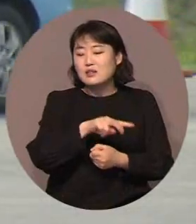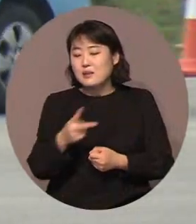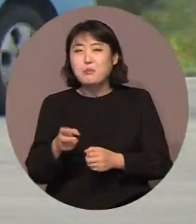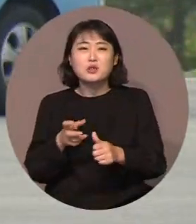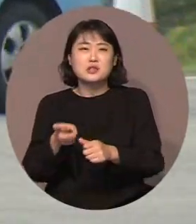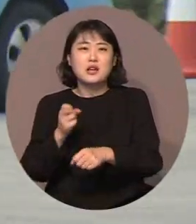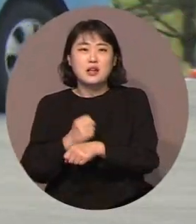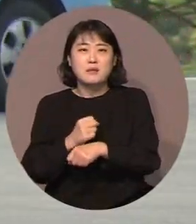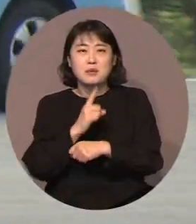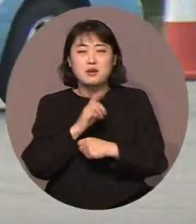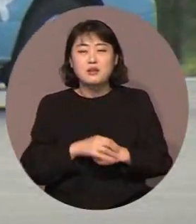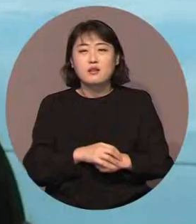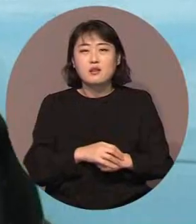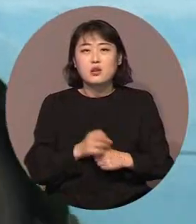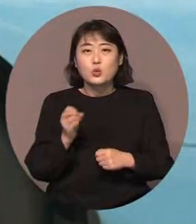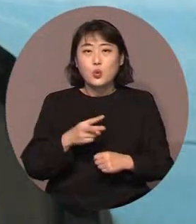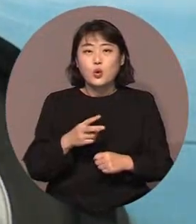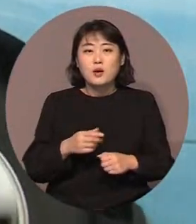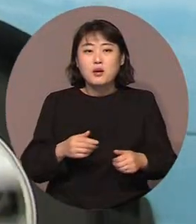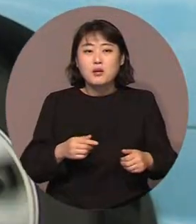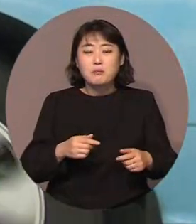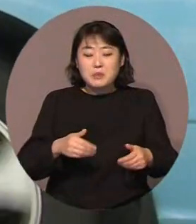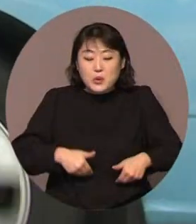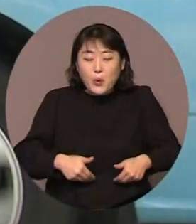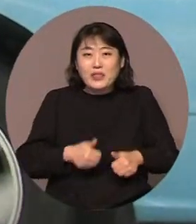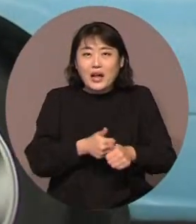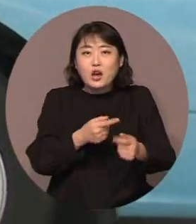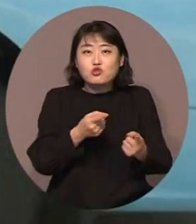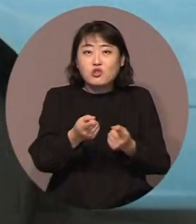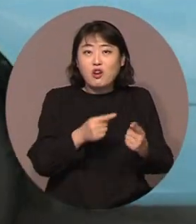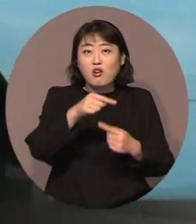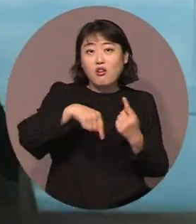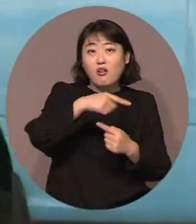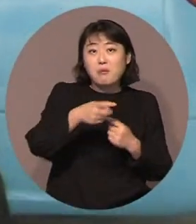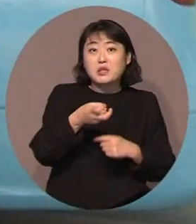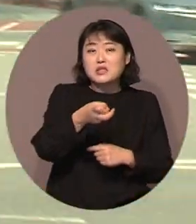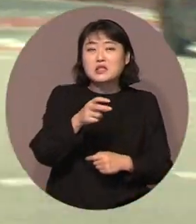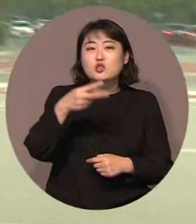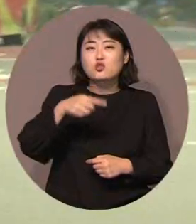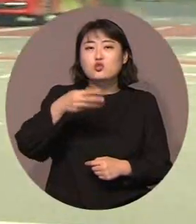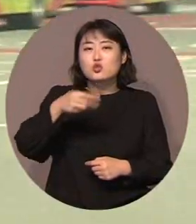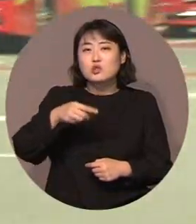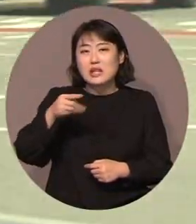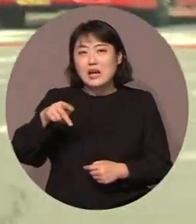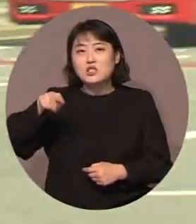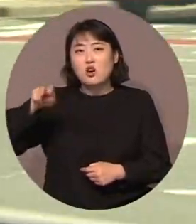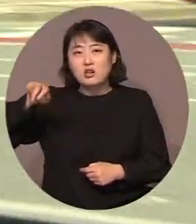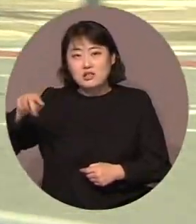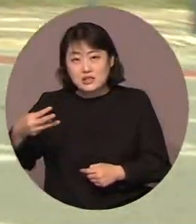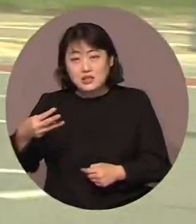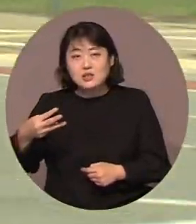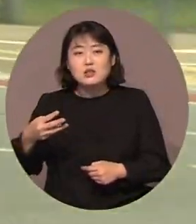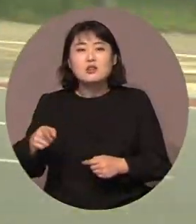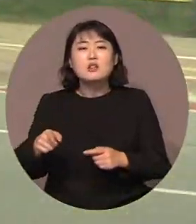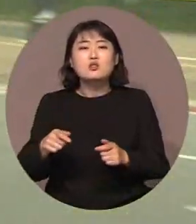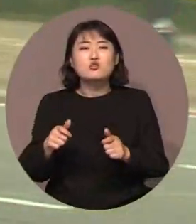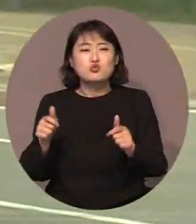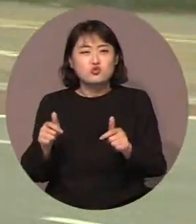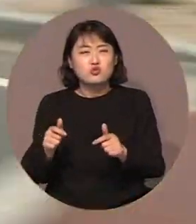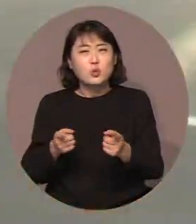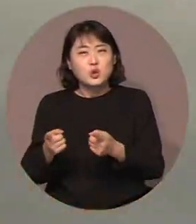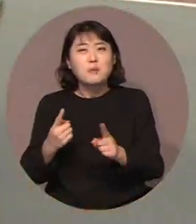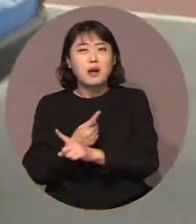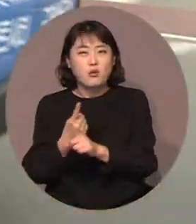버스인 두루타와 셔클도 확대해 현재 7%대인 버스의 수송 분담률을 15%, 인근 대전과 비슷한